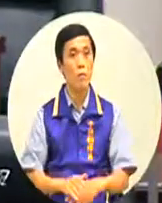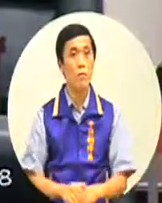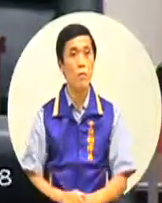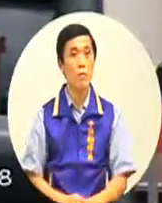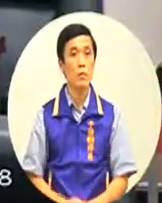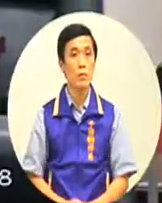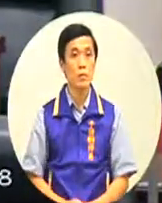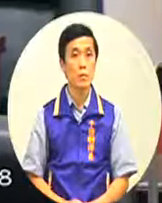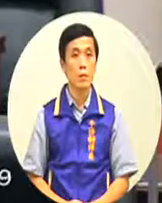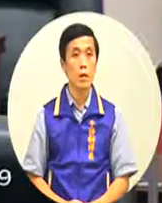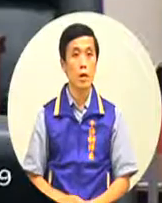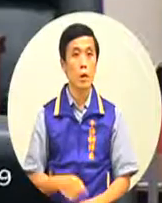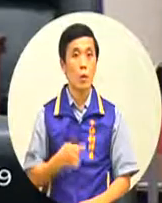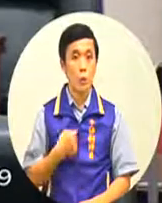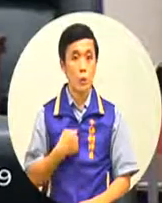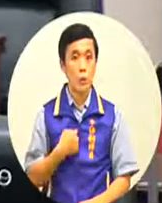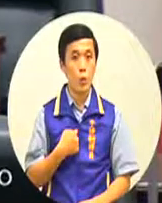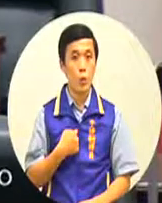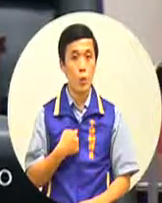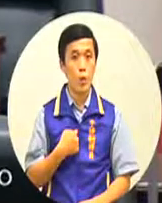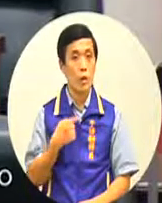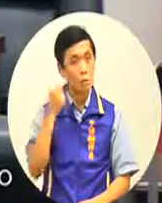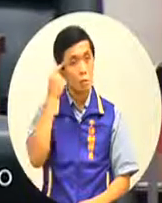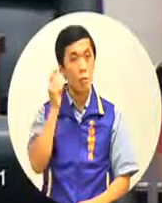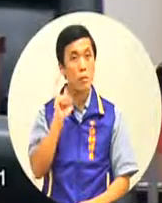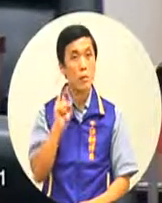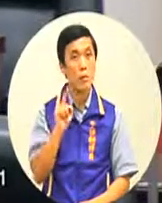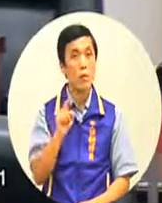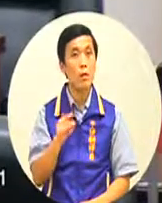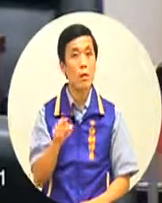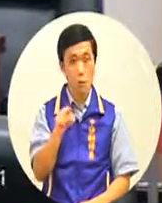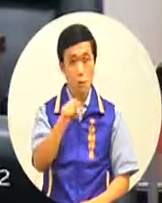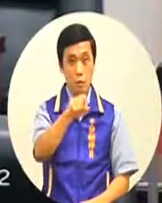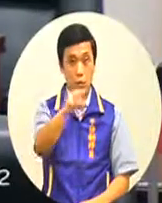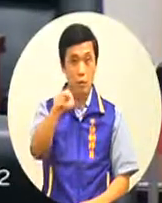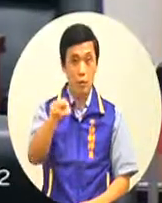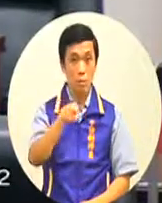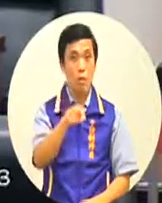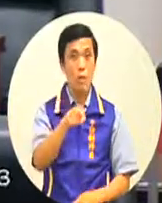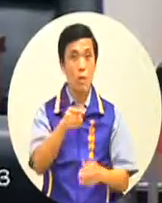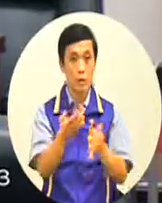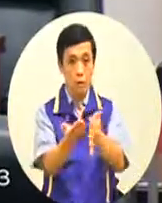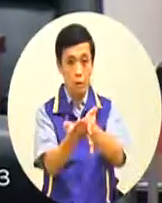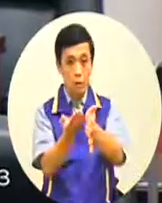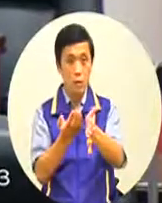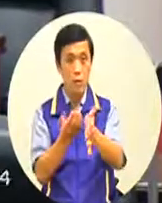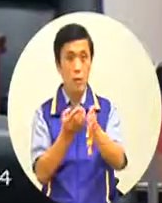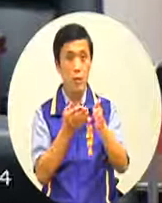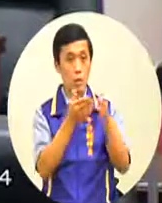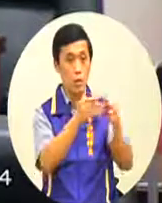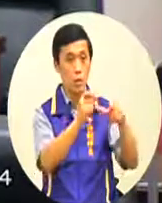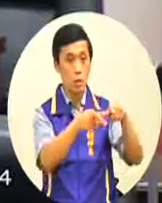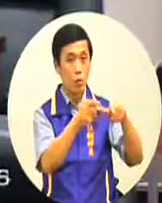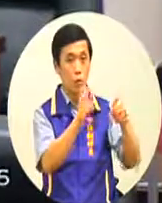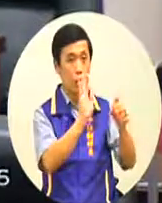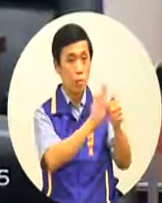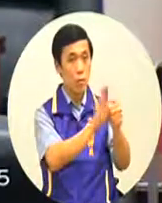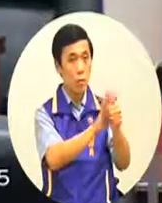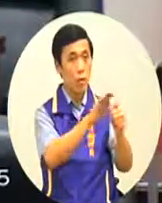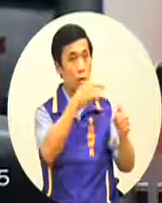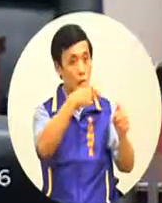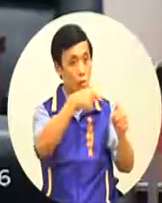以哦，我本身哦就是认为哦，你们要先前给他辅导哦，新设立